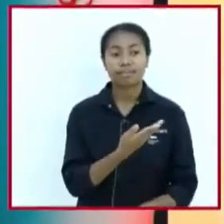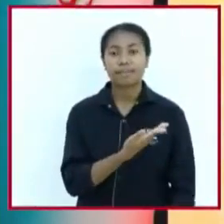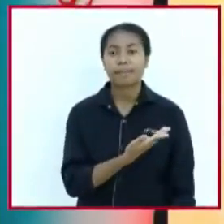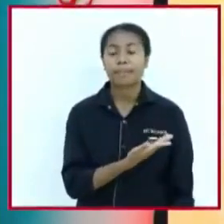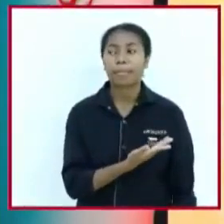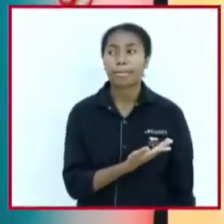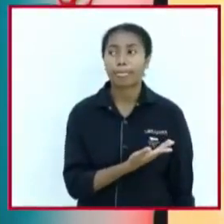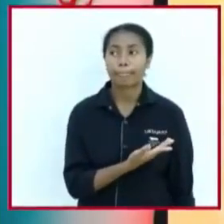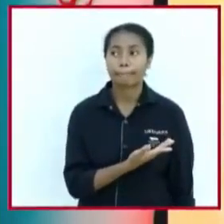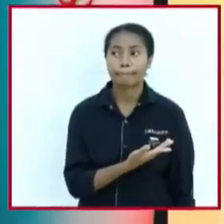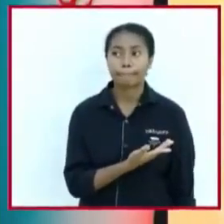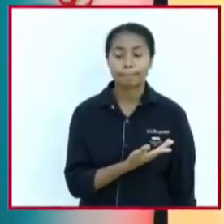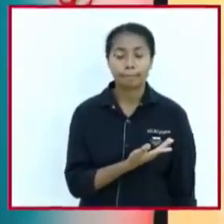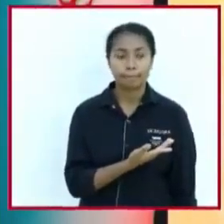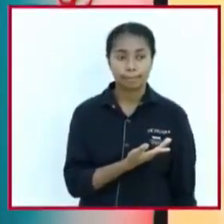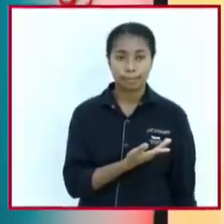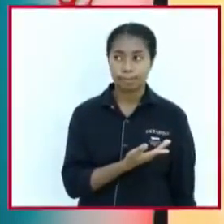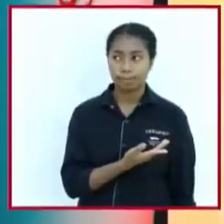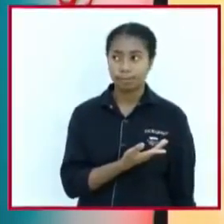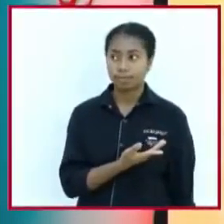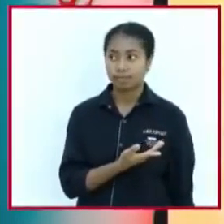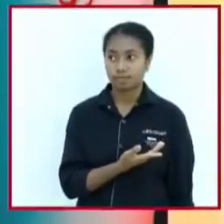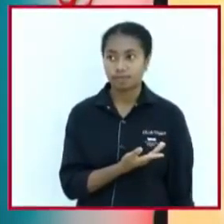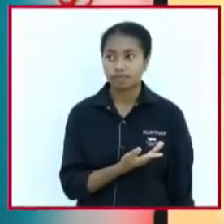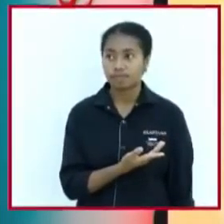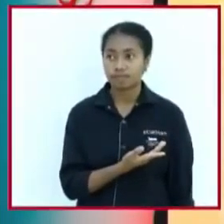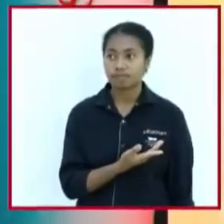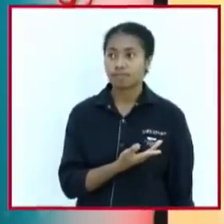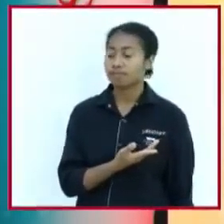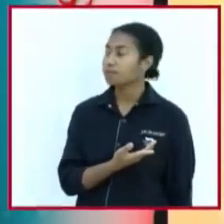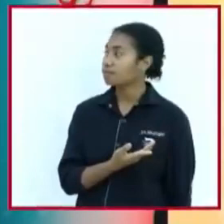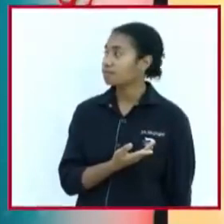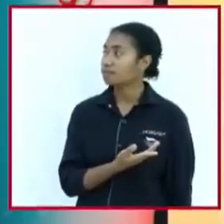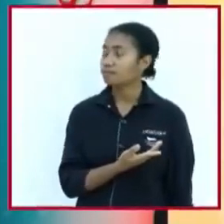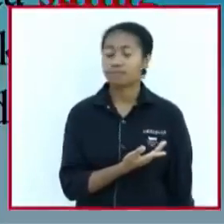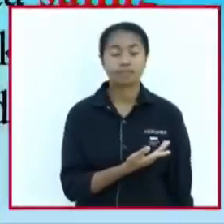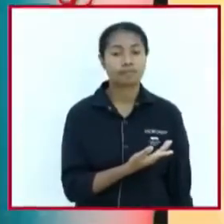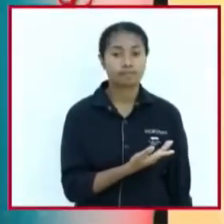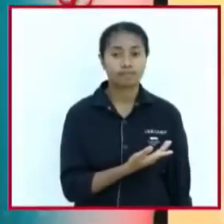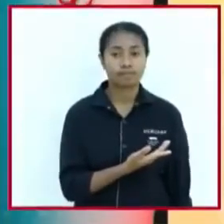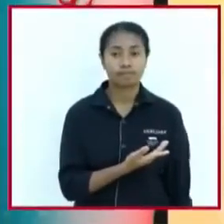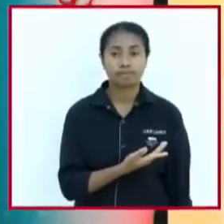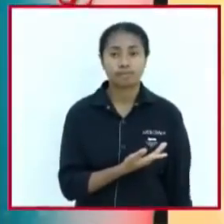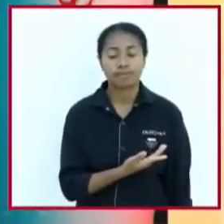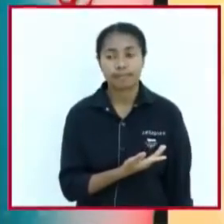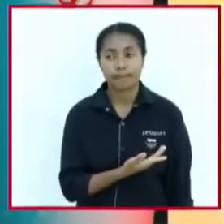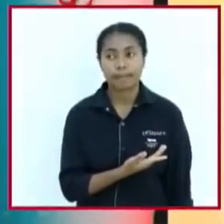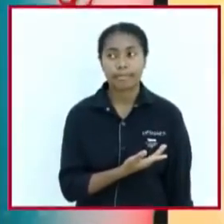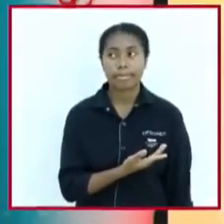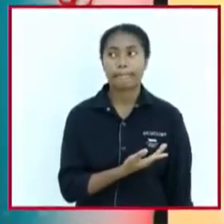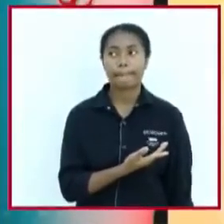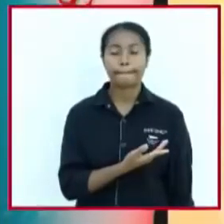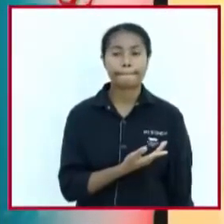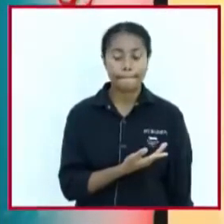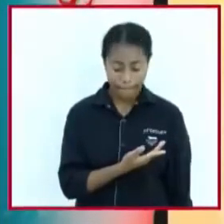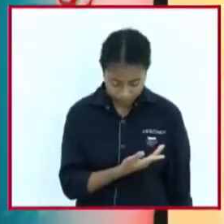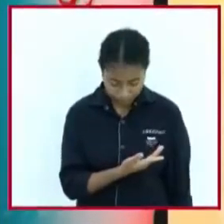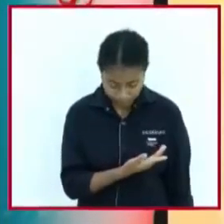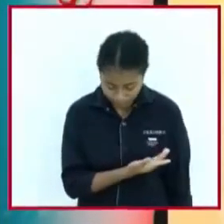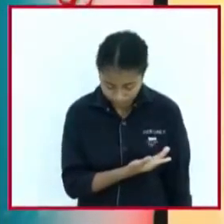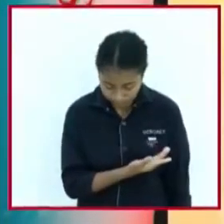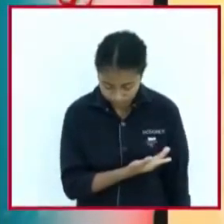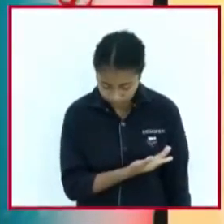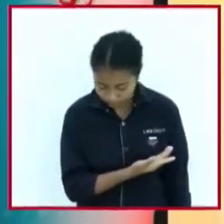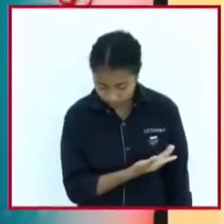pengakuan tentang pengharapan kita Sebab Dia yang menyajikannya setiap Marilah kita saling memperhatikan supaya kita saling